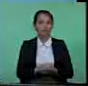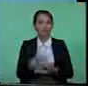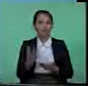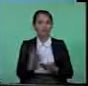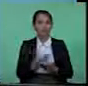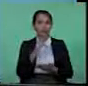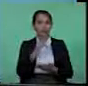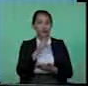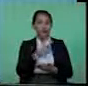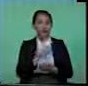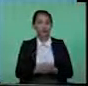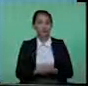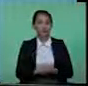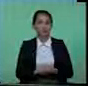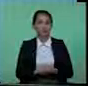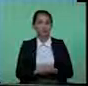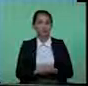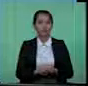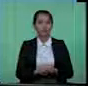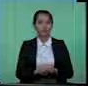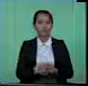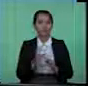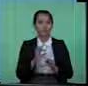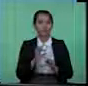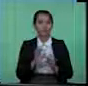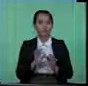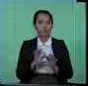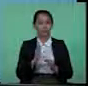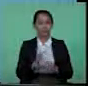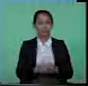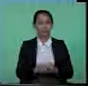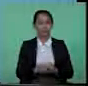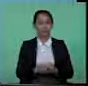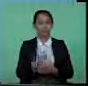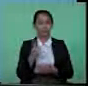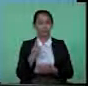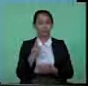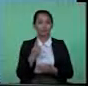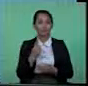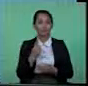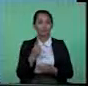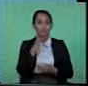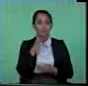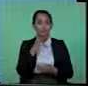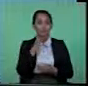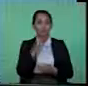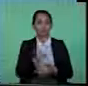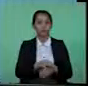Topishga ulgurdingizmi? Keling, unda solishtirib ko'ramiz. Birinchi soatimiz